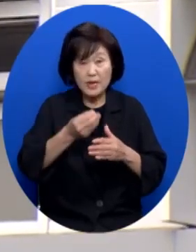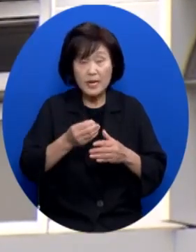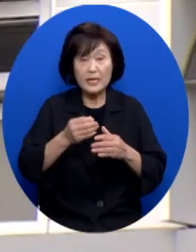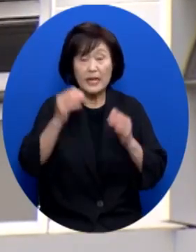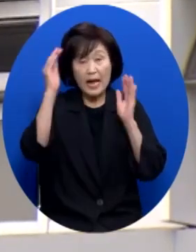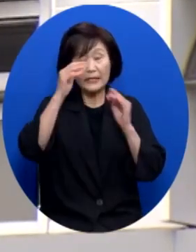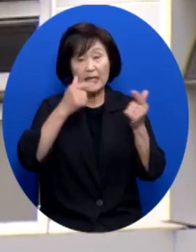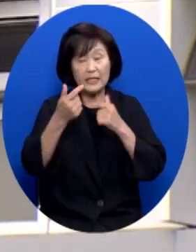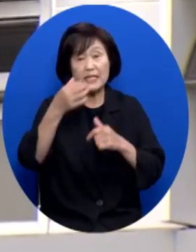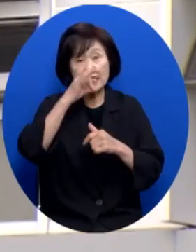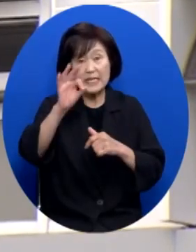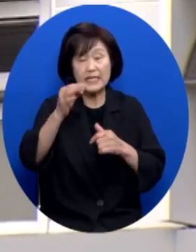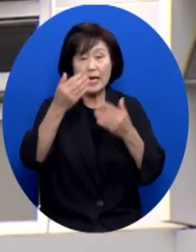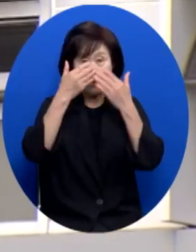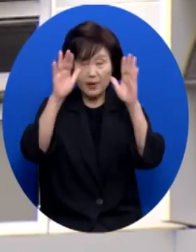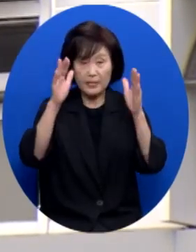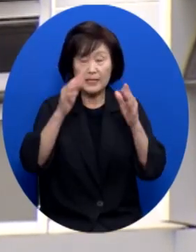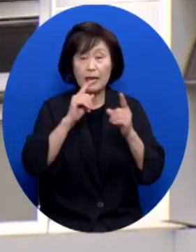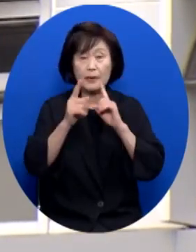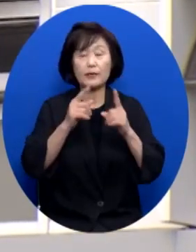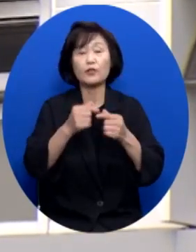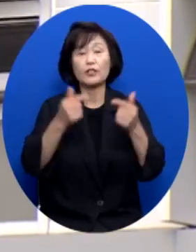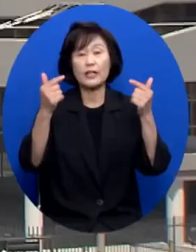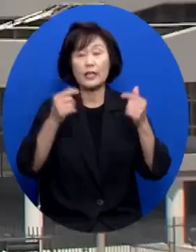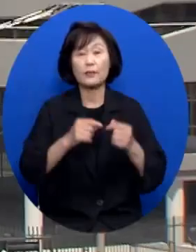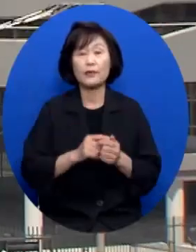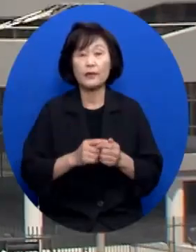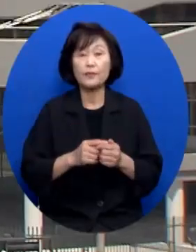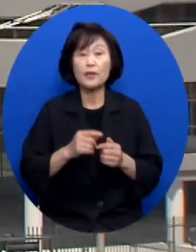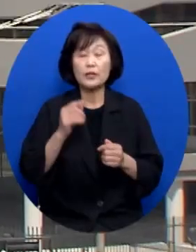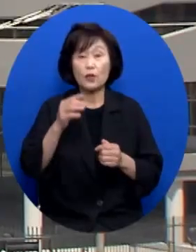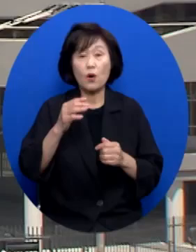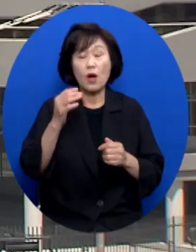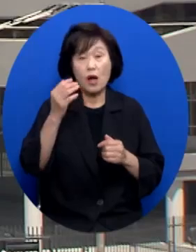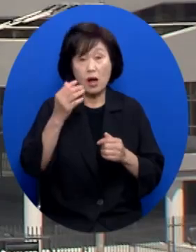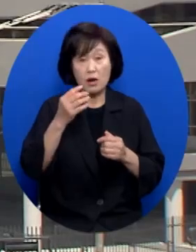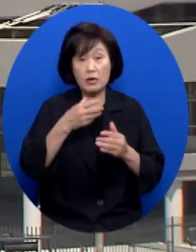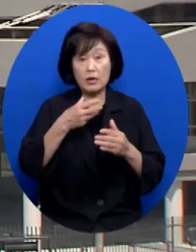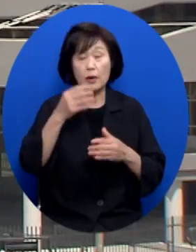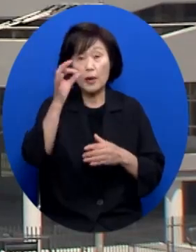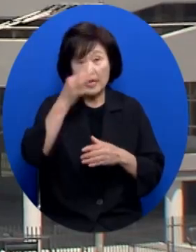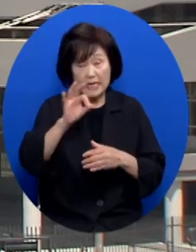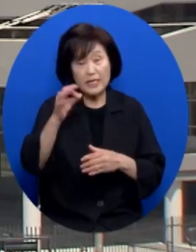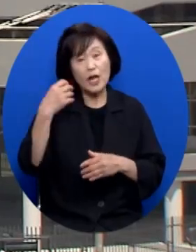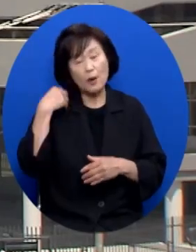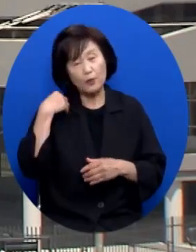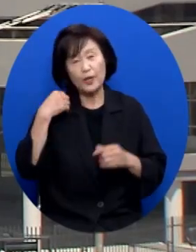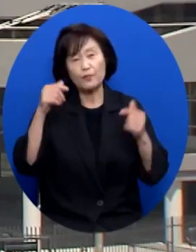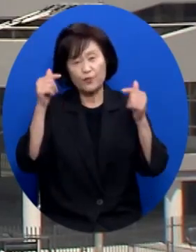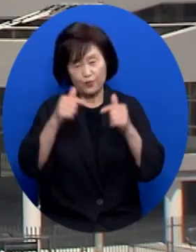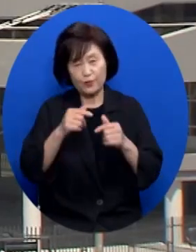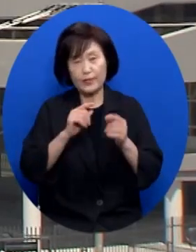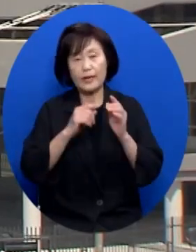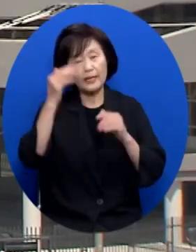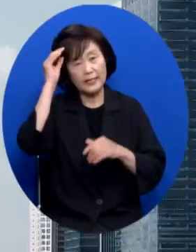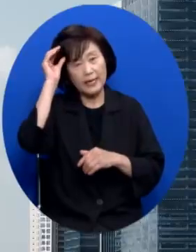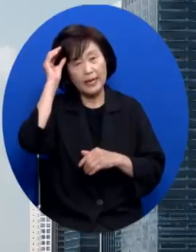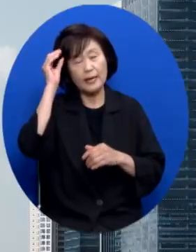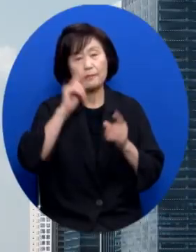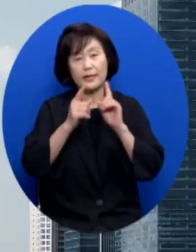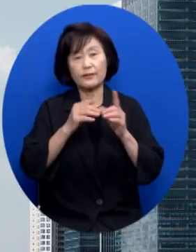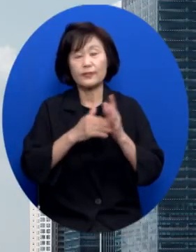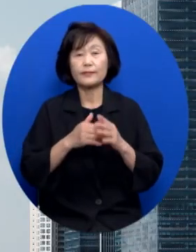약 14만 명의 청년이 189억 원의 학자금 대출이자 부담을 덜 것으로 기대된다고 전했습니다.